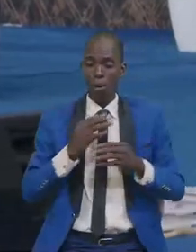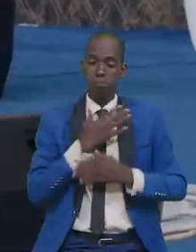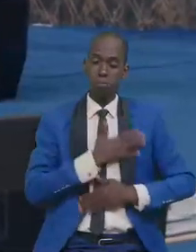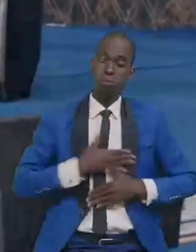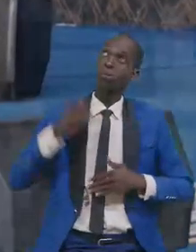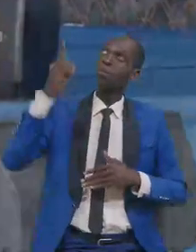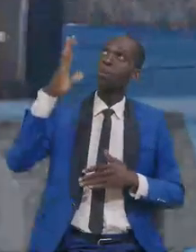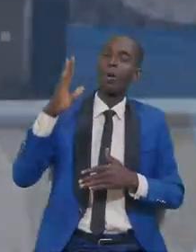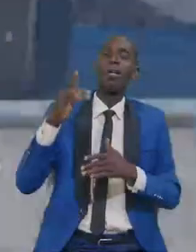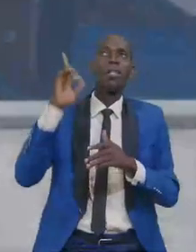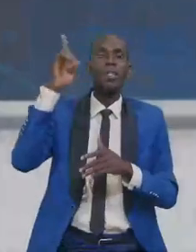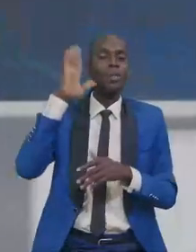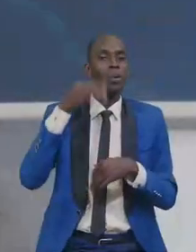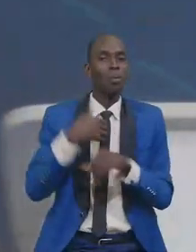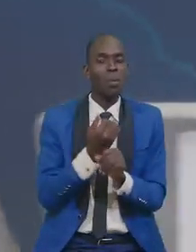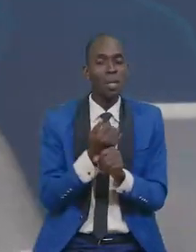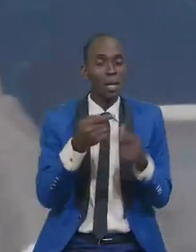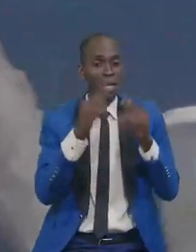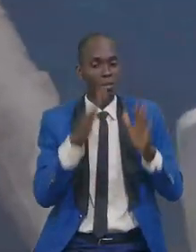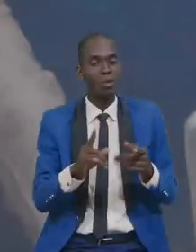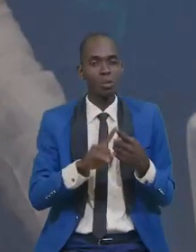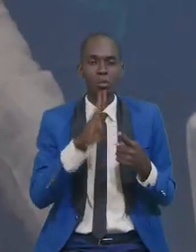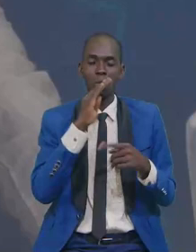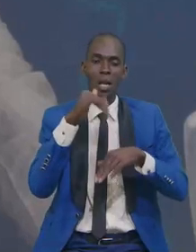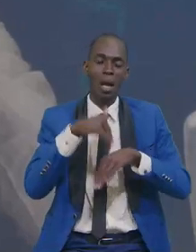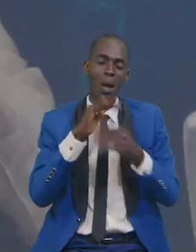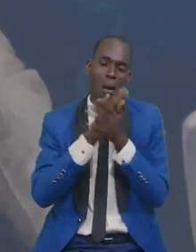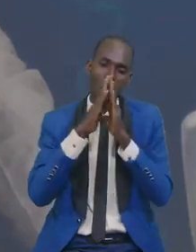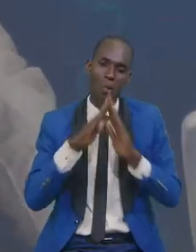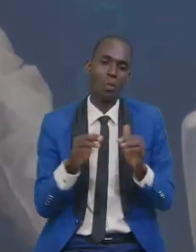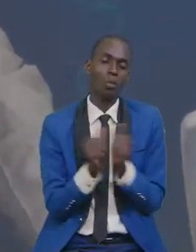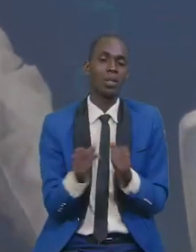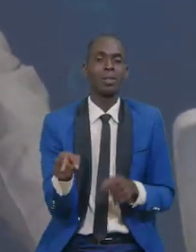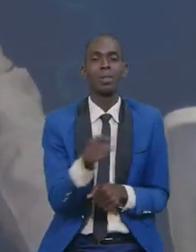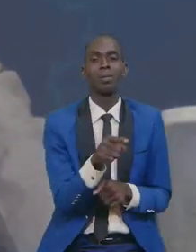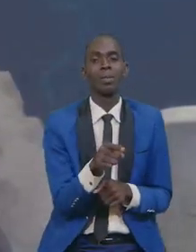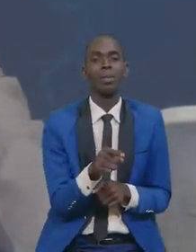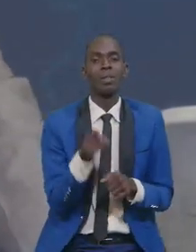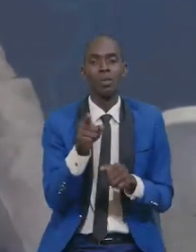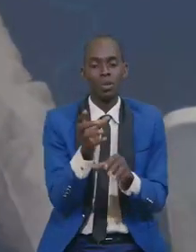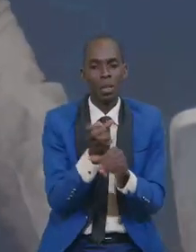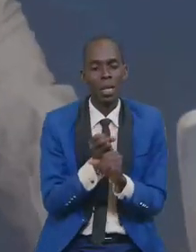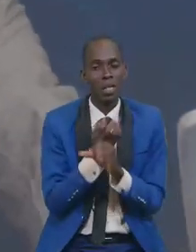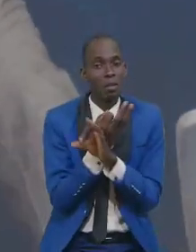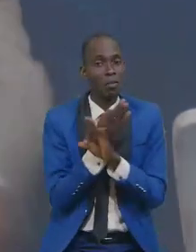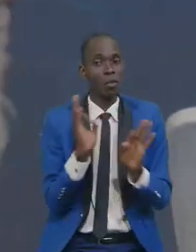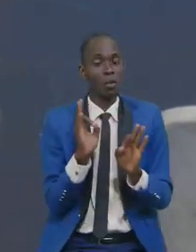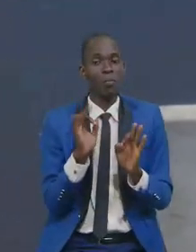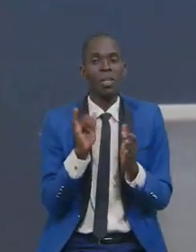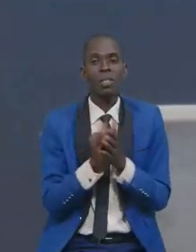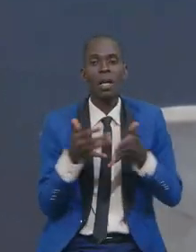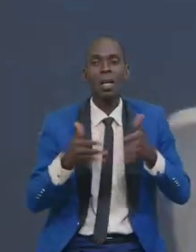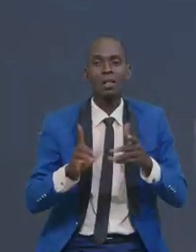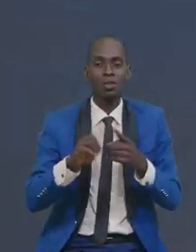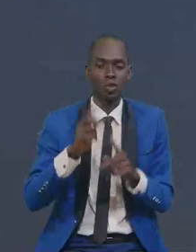Dieu, il fait qu'il soit en paix avec tous les hommes, même ses ennemis. Tu as la libération qui te permet